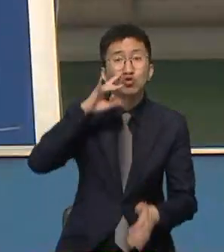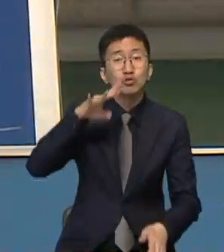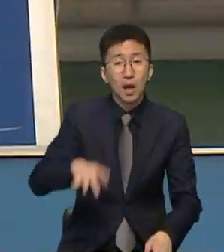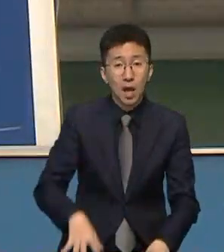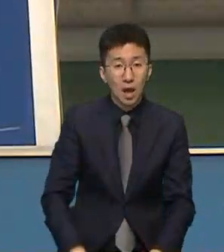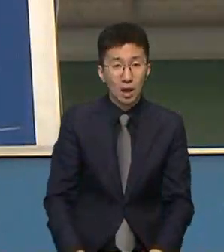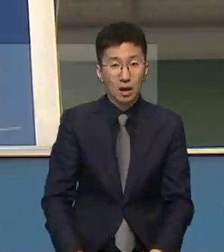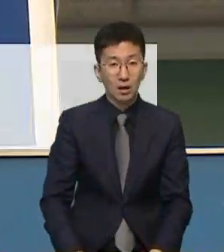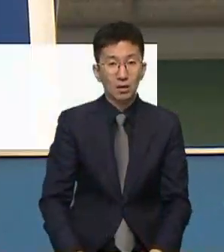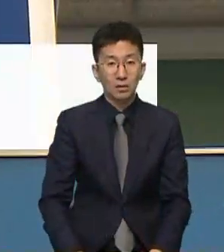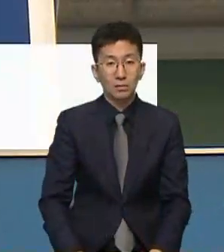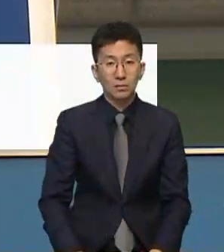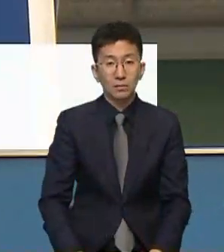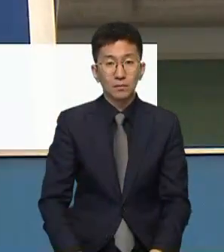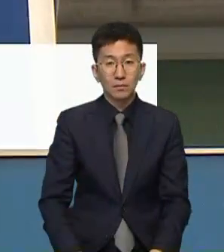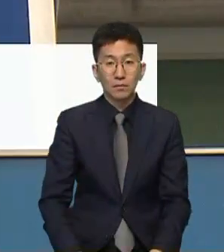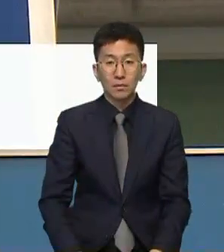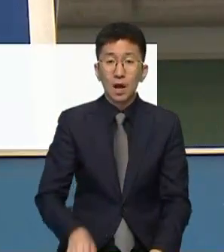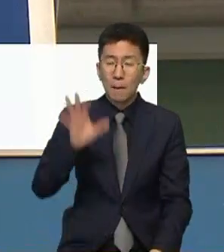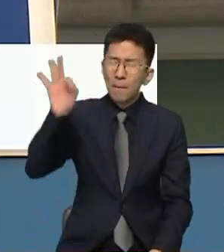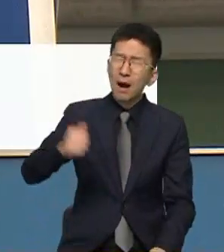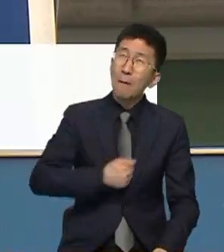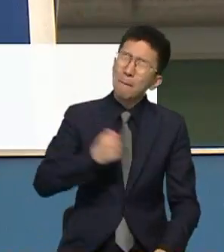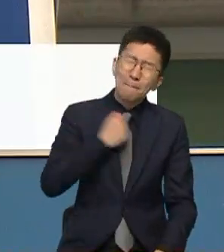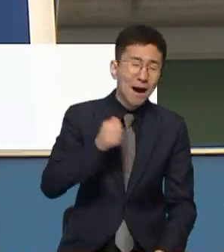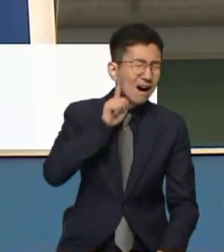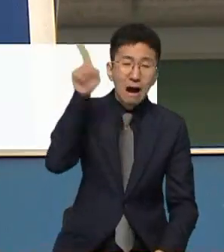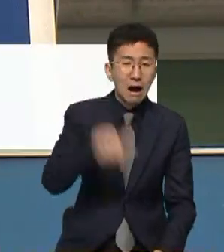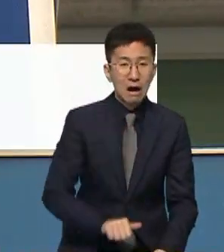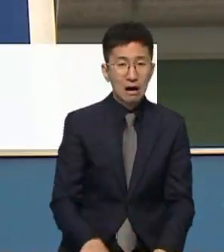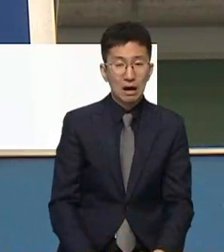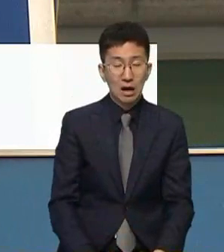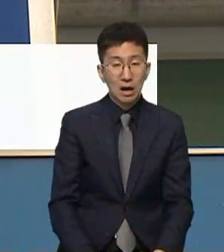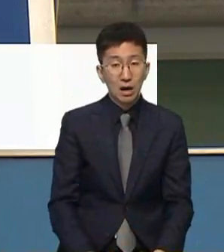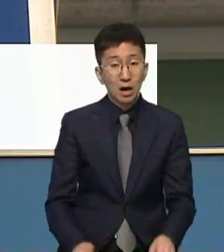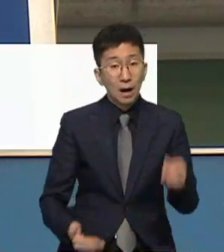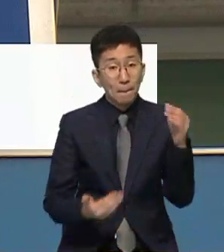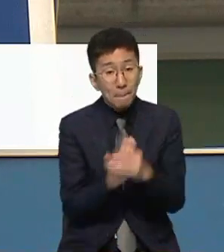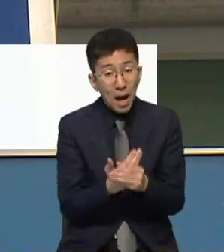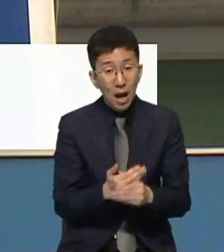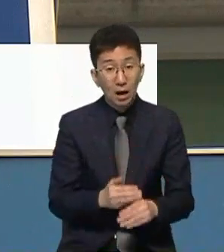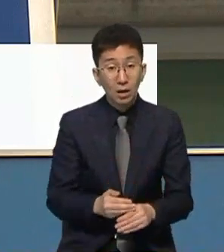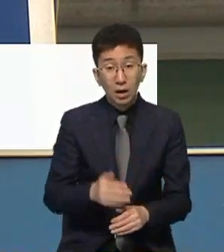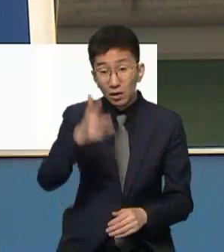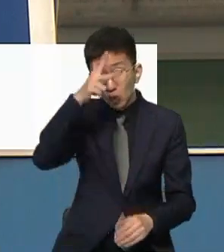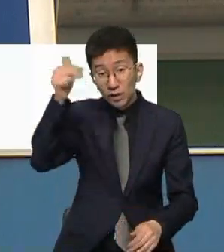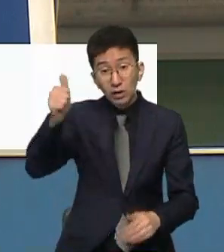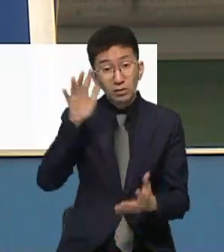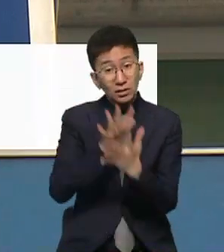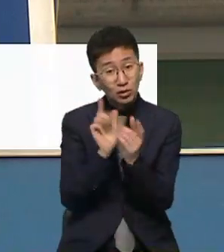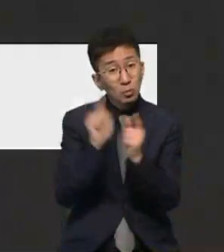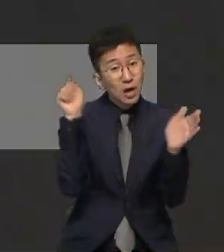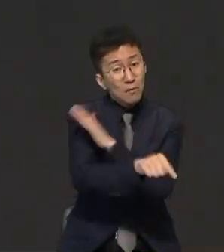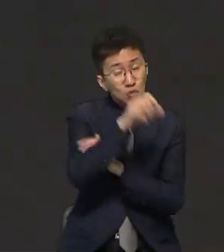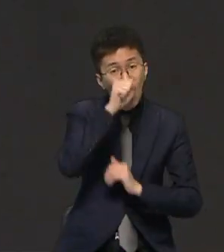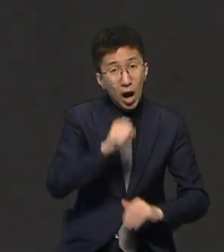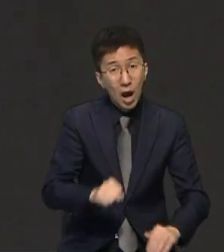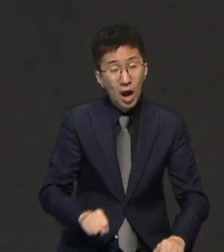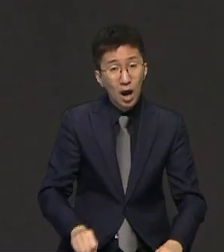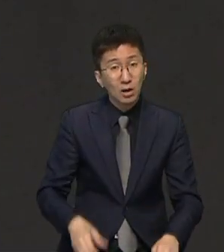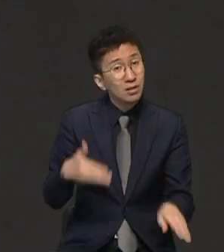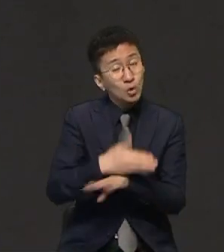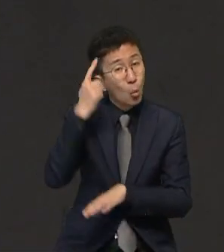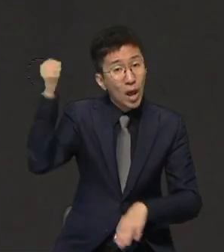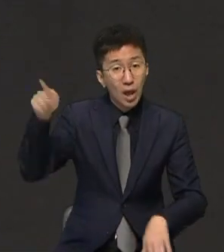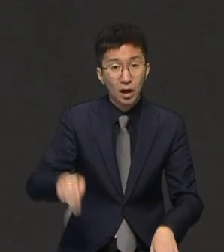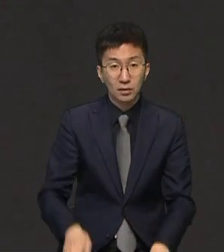부원대 확 끊더라고 사고 일어나고 현장에 소총장도 하는 갔었어야 하는 뭐 그런 아쉬움도 있더라고. 책임지는